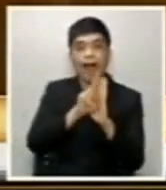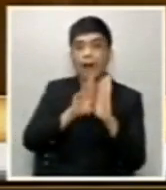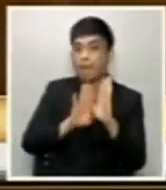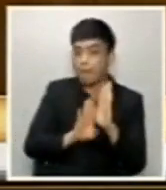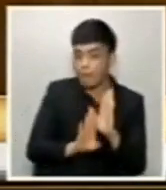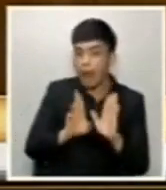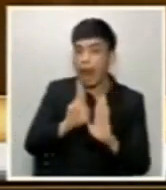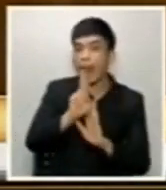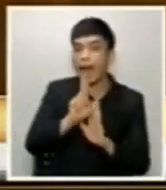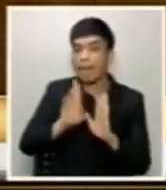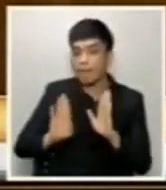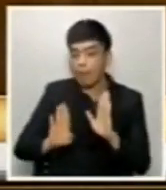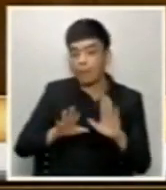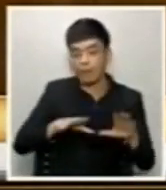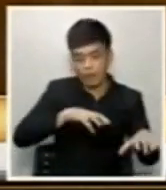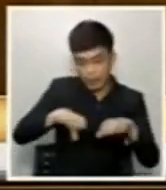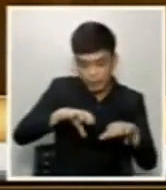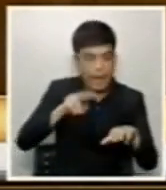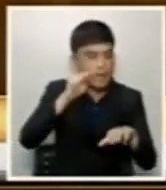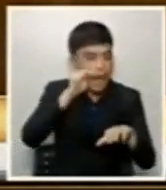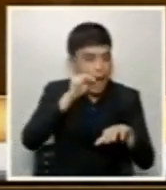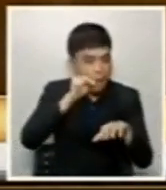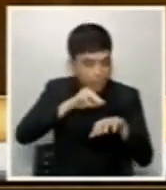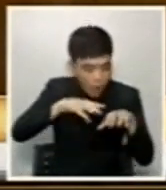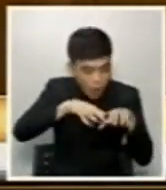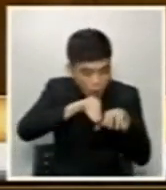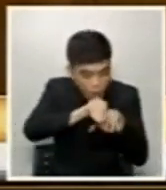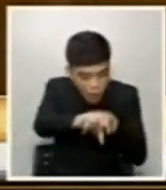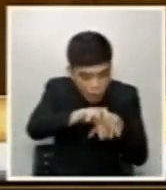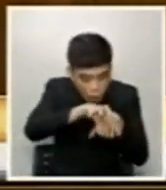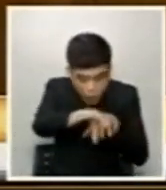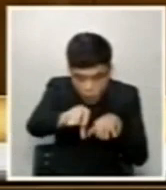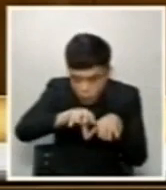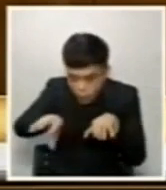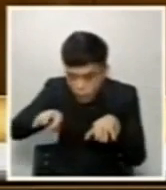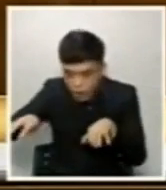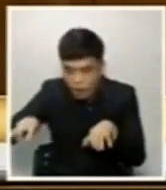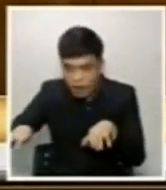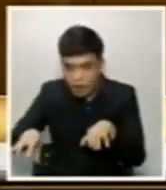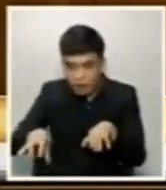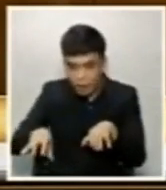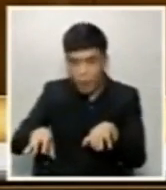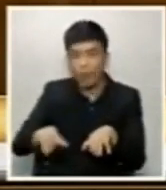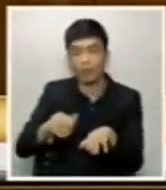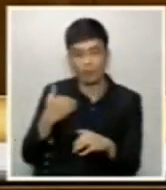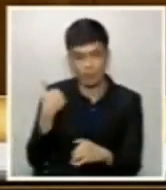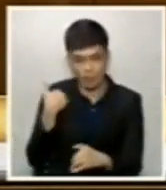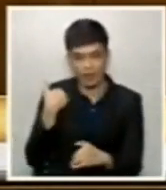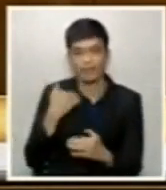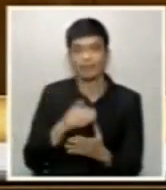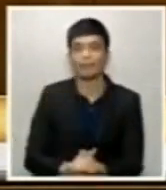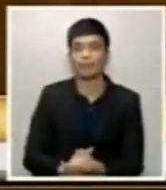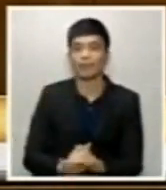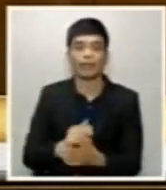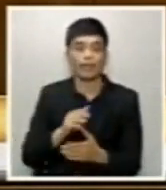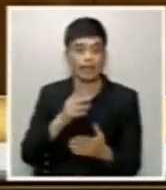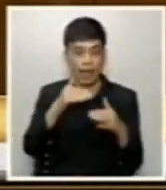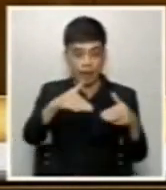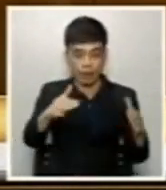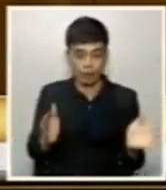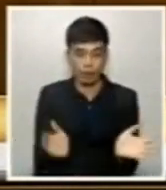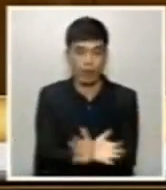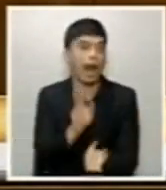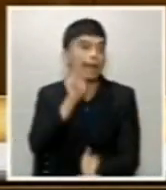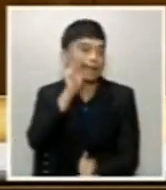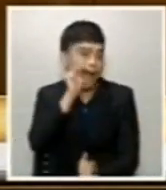ครับ600ล้านบาทนะฮะซึ่งถือว่าเป็นชลประทานขนาดกลางนะครับแล้วก็มีความจุปริมาต